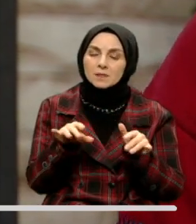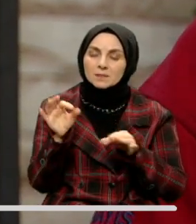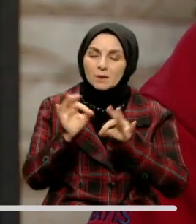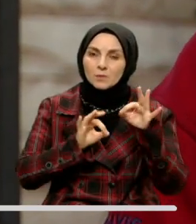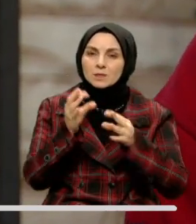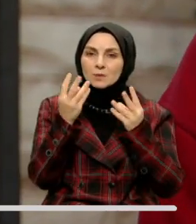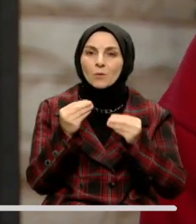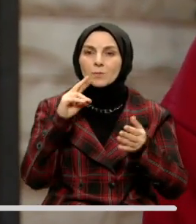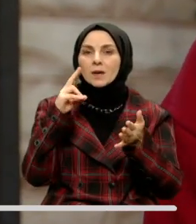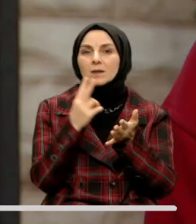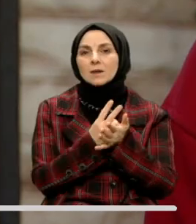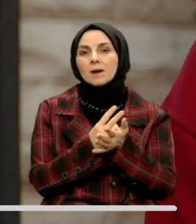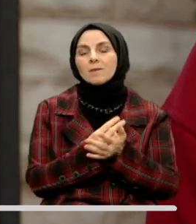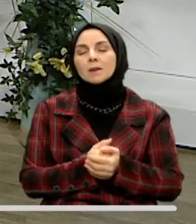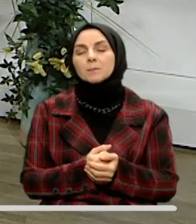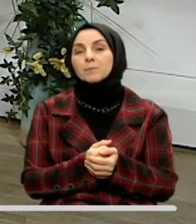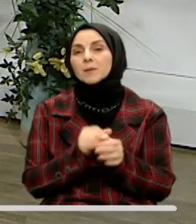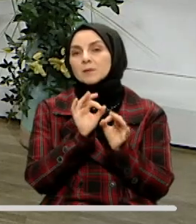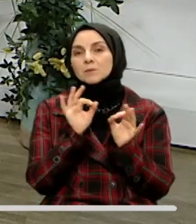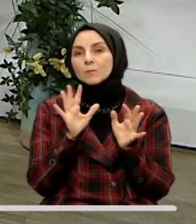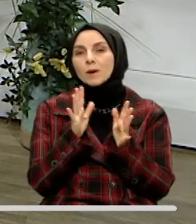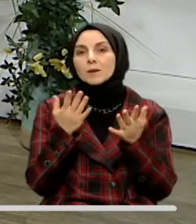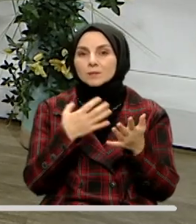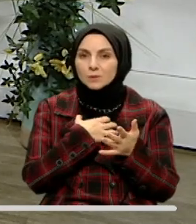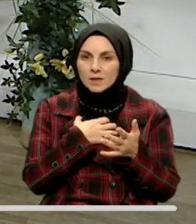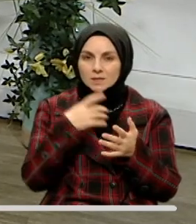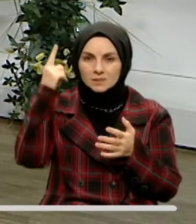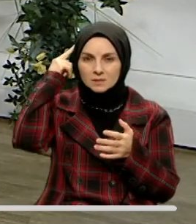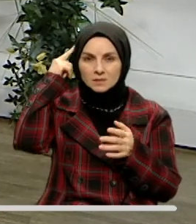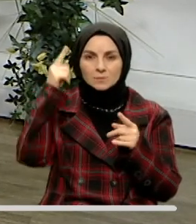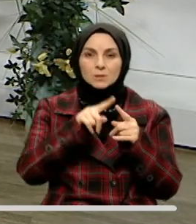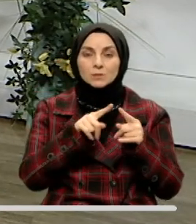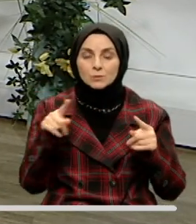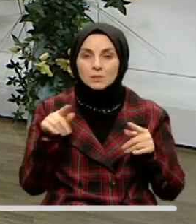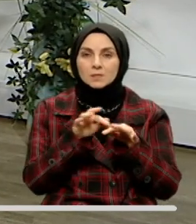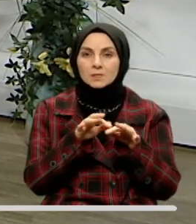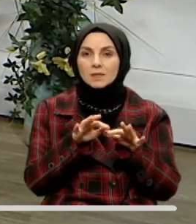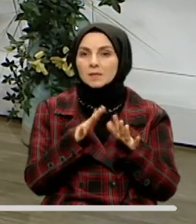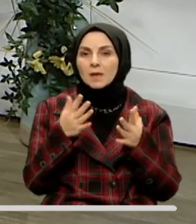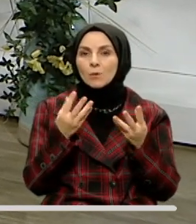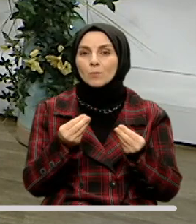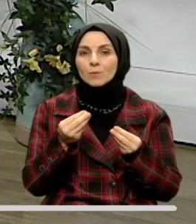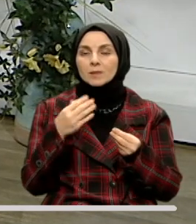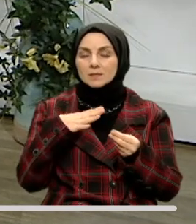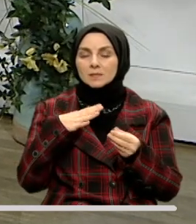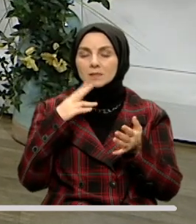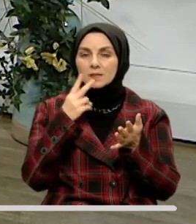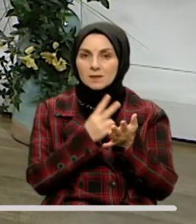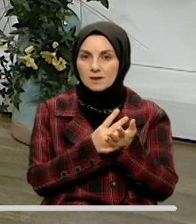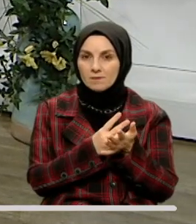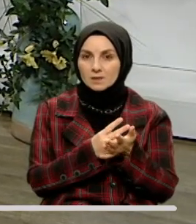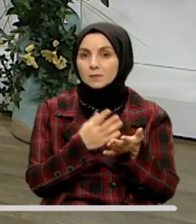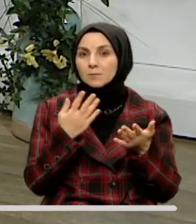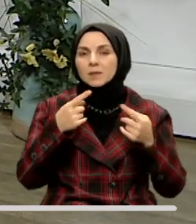O yüzden de buna yöneldim. Süper. Yani aslında o kendinizi tanıma sürecinizde devam ediyor evet. Sanıyorum. Peki, sınavlara